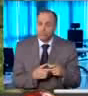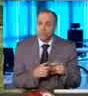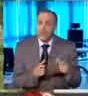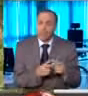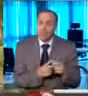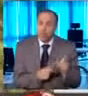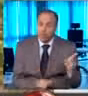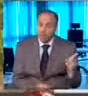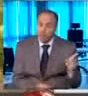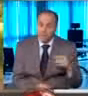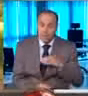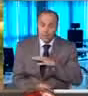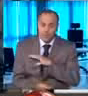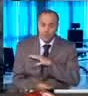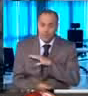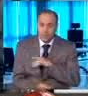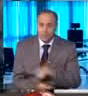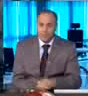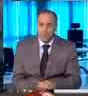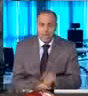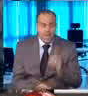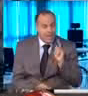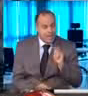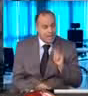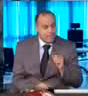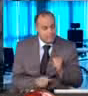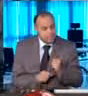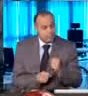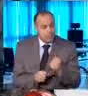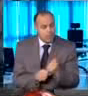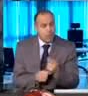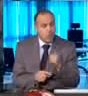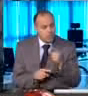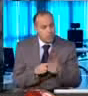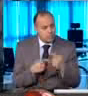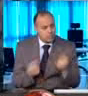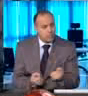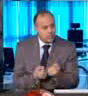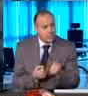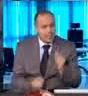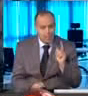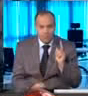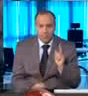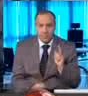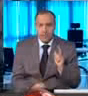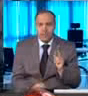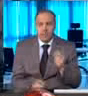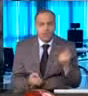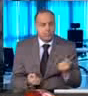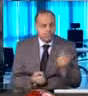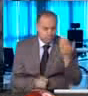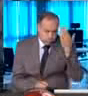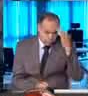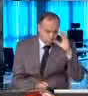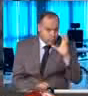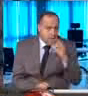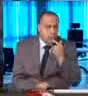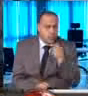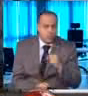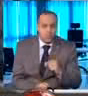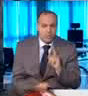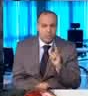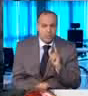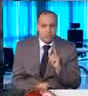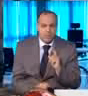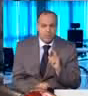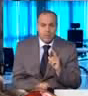الحكومية المعنية بالأمر. لازم مجهود كبير نعمل حملة معناها تحسيسية للأشهار والتعريف بالإنتاج هذا خلف